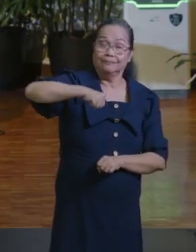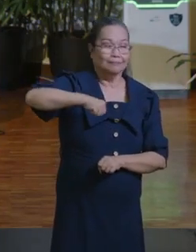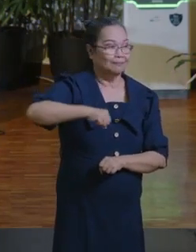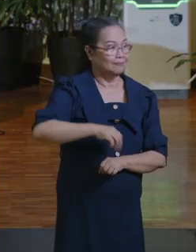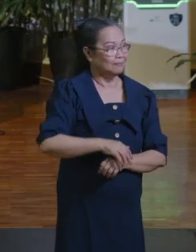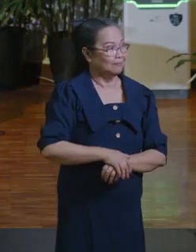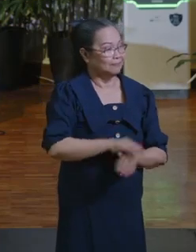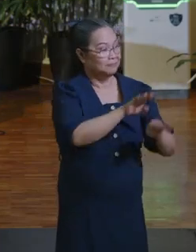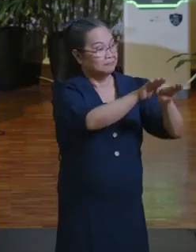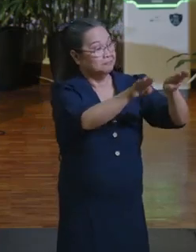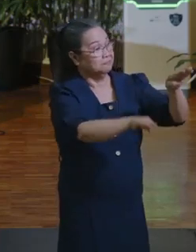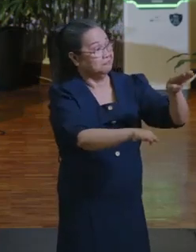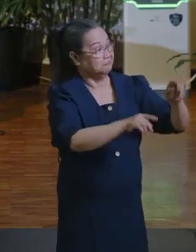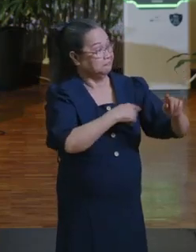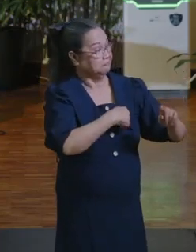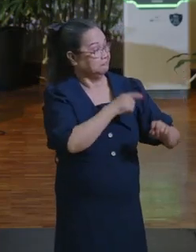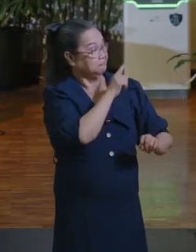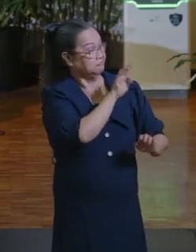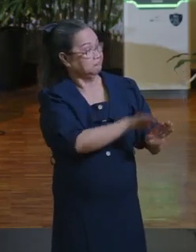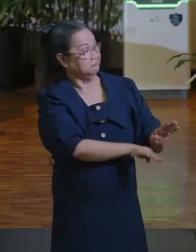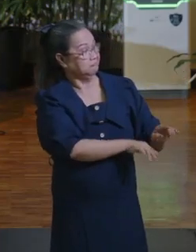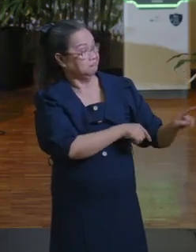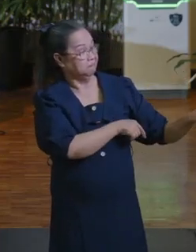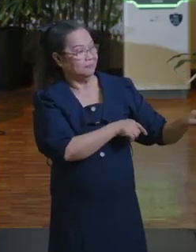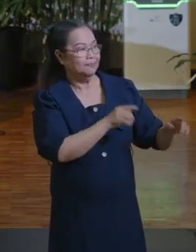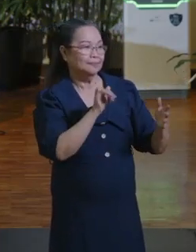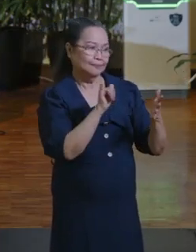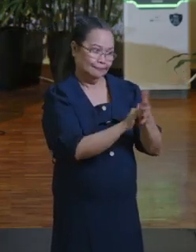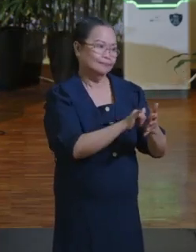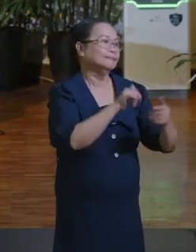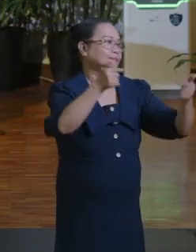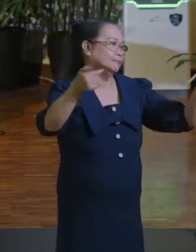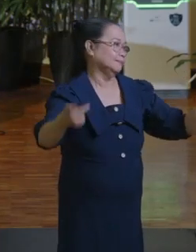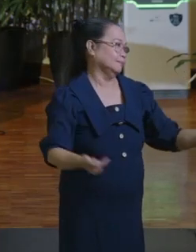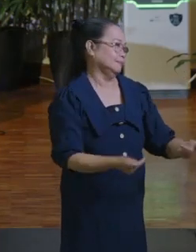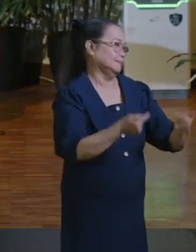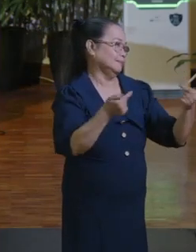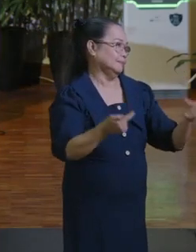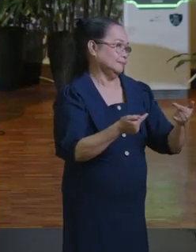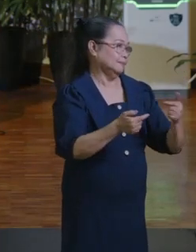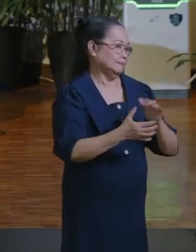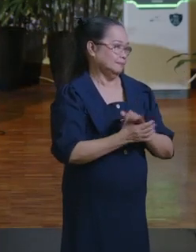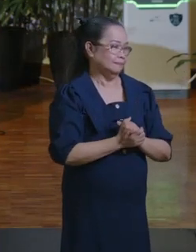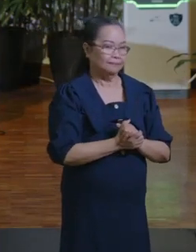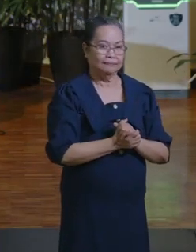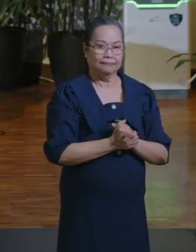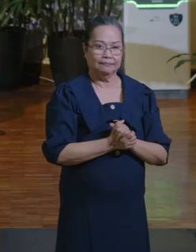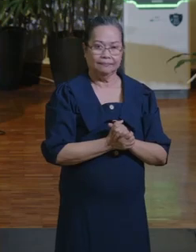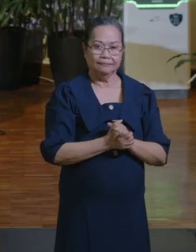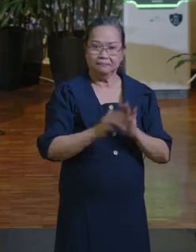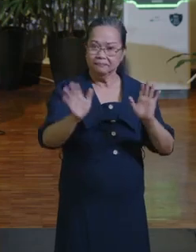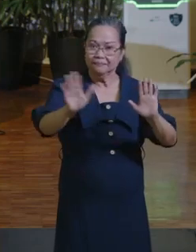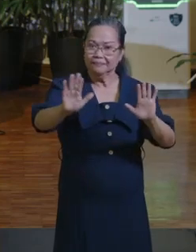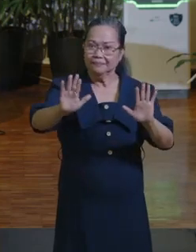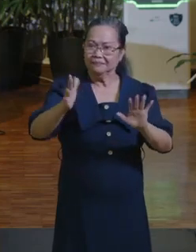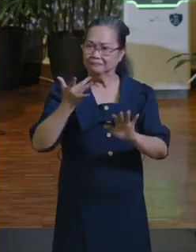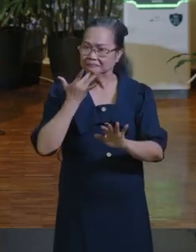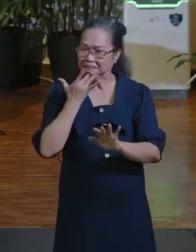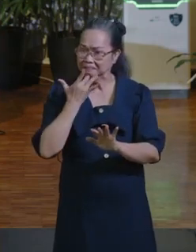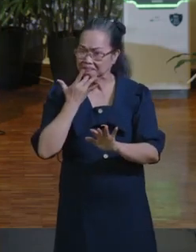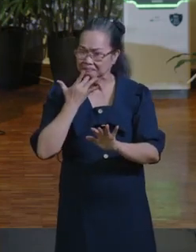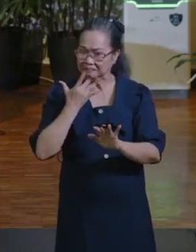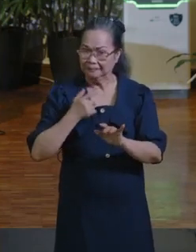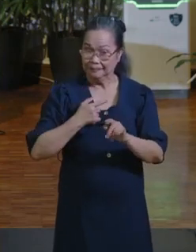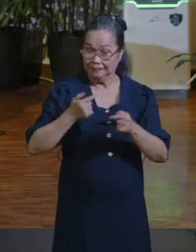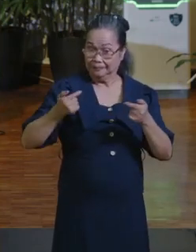partiality, at yung po ay kasalanan. James chapter 2 verse 1, my brother, show no partiality as you